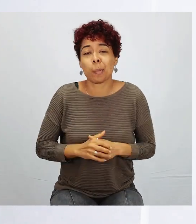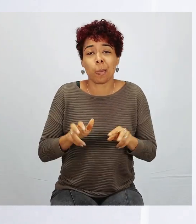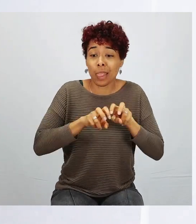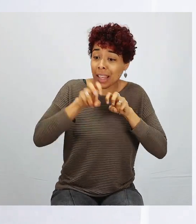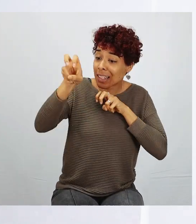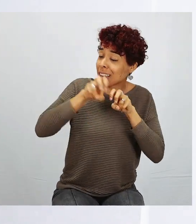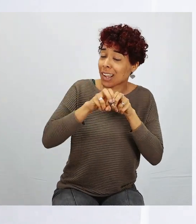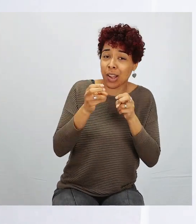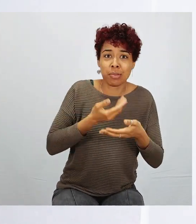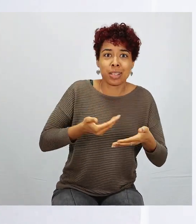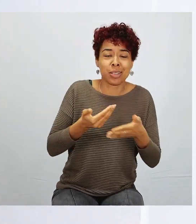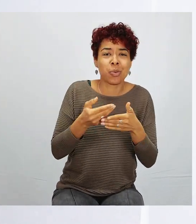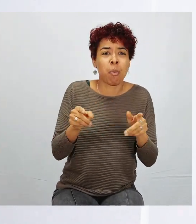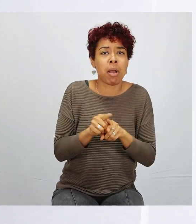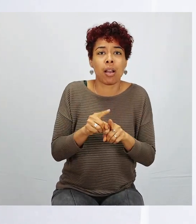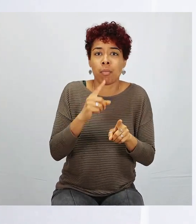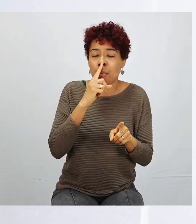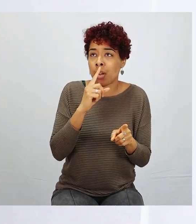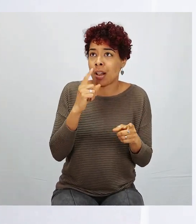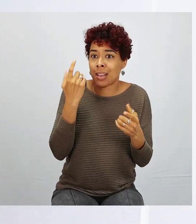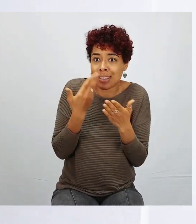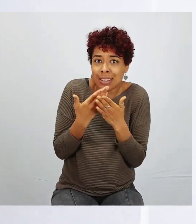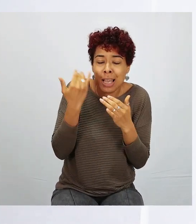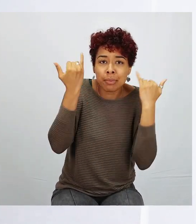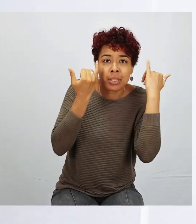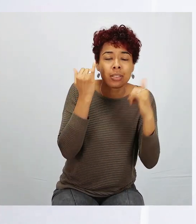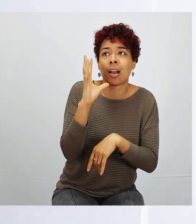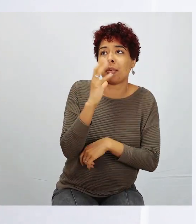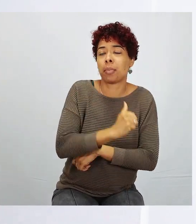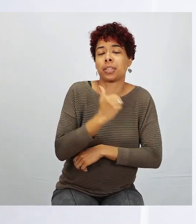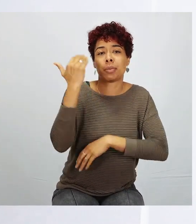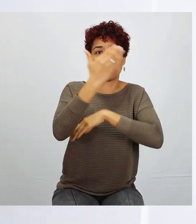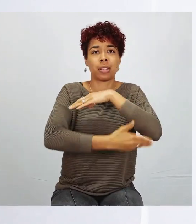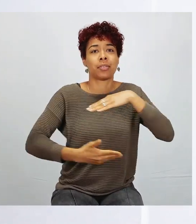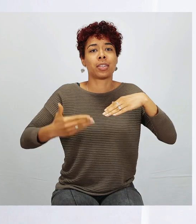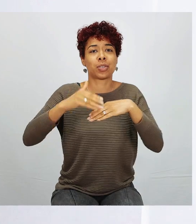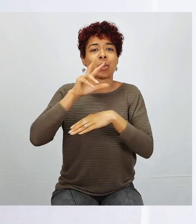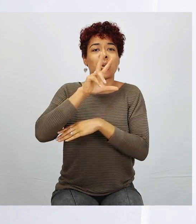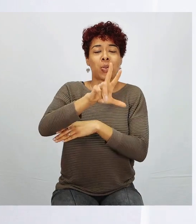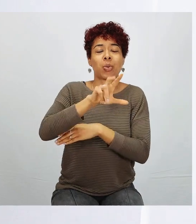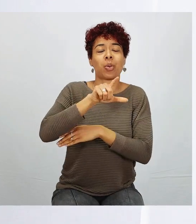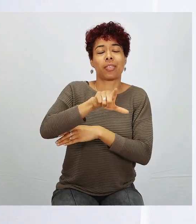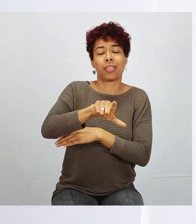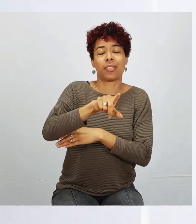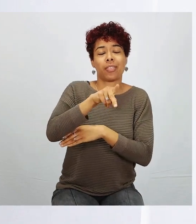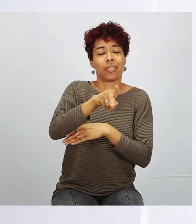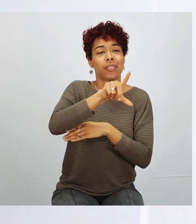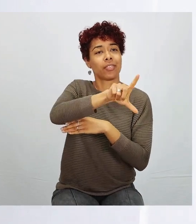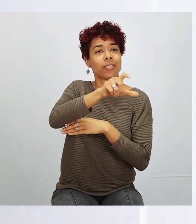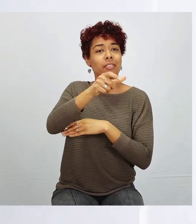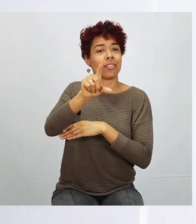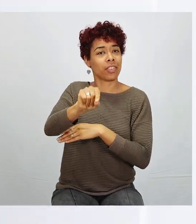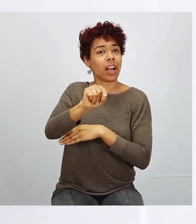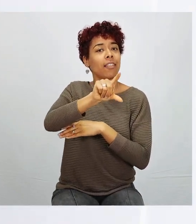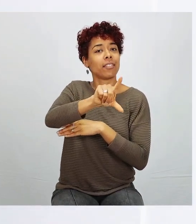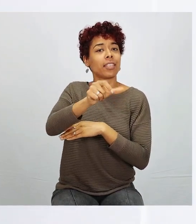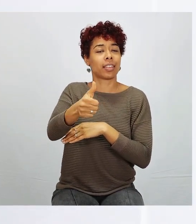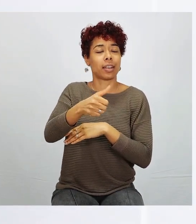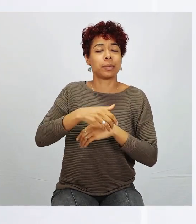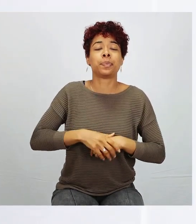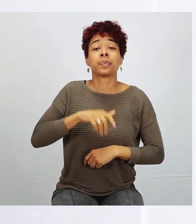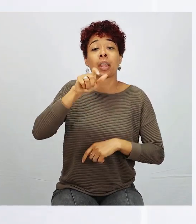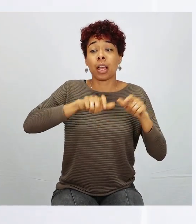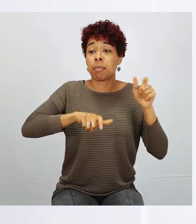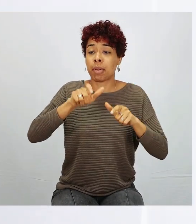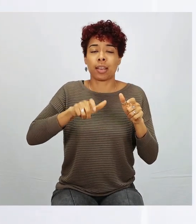est émerveillé par cela, à dire « mais j'aurais pas pu imaginer ». Éphésiens chapitre 3, versets 20-21 nous dit quoi ? Or, à celui